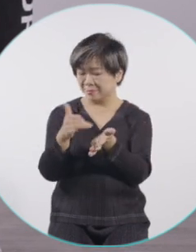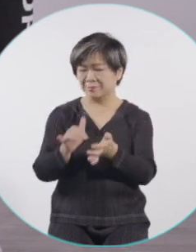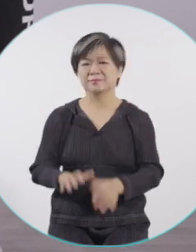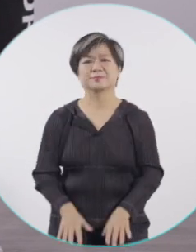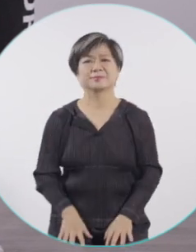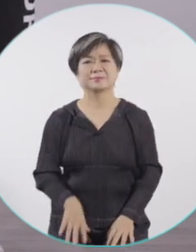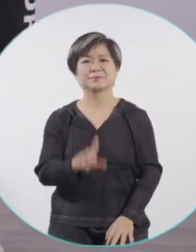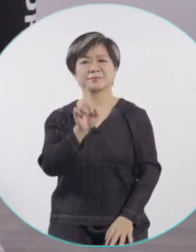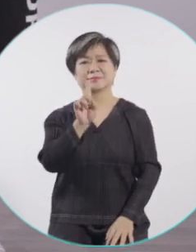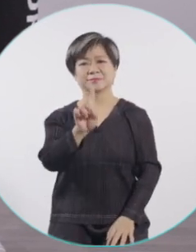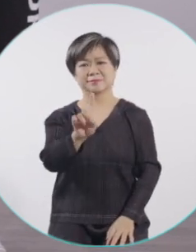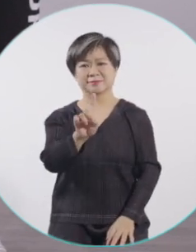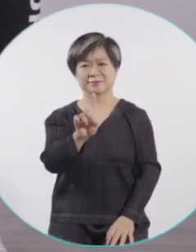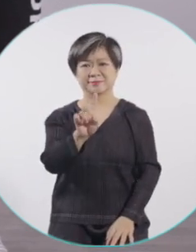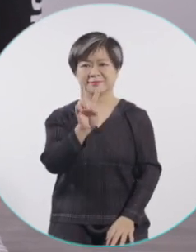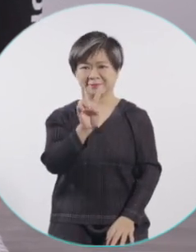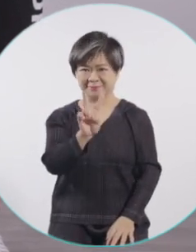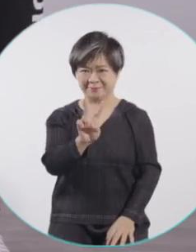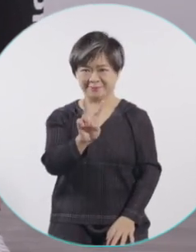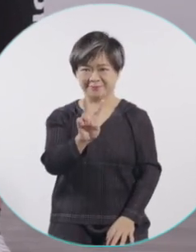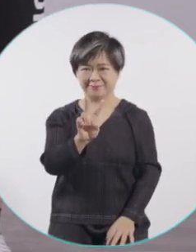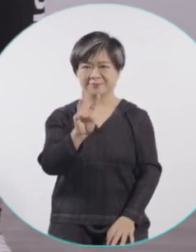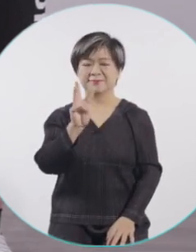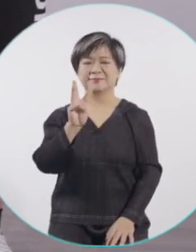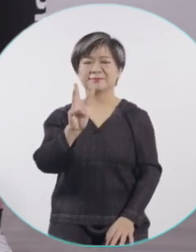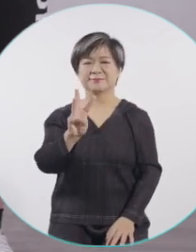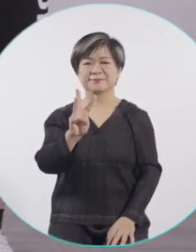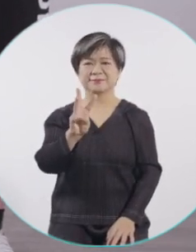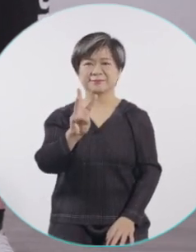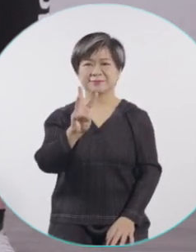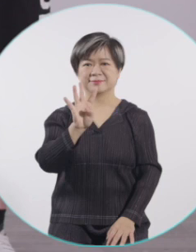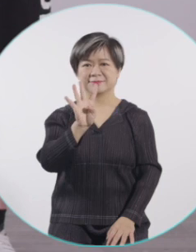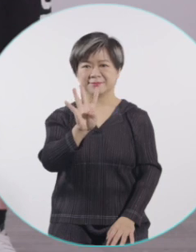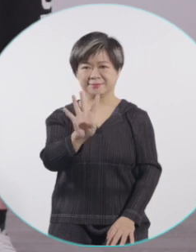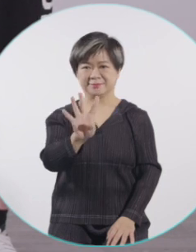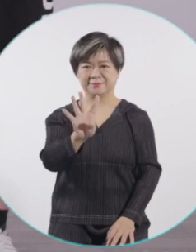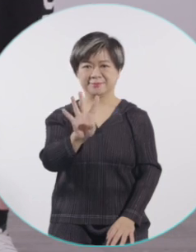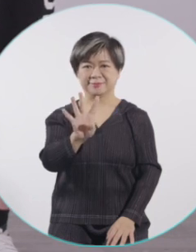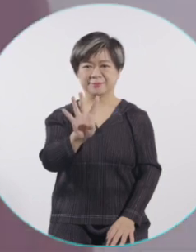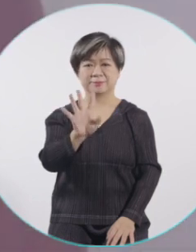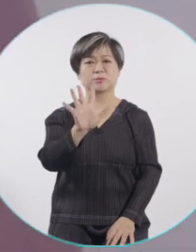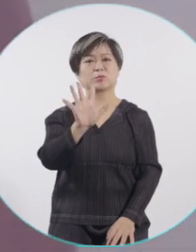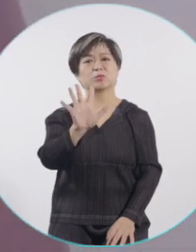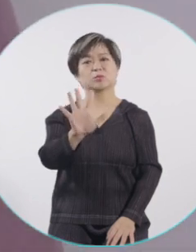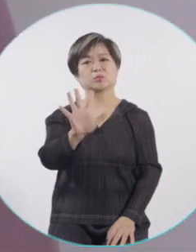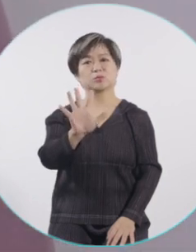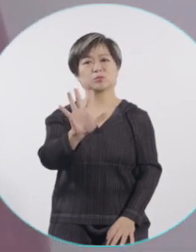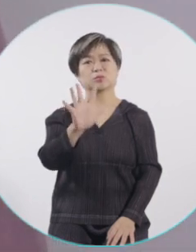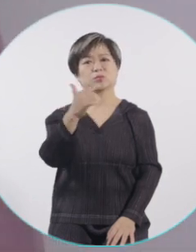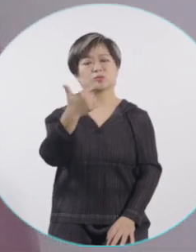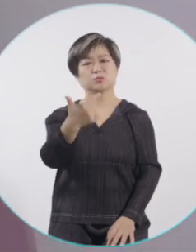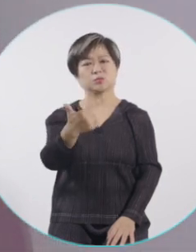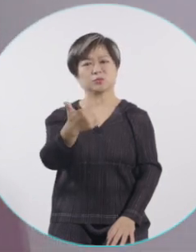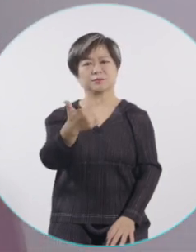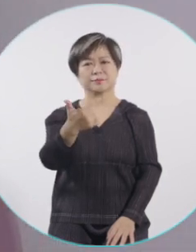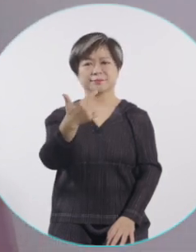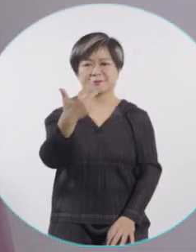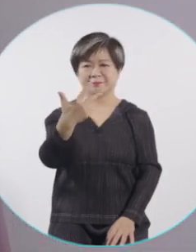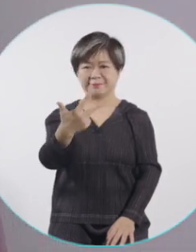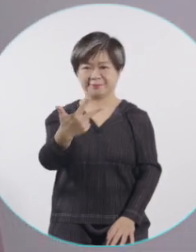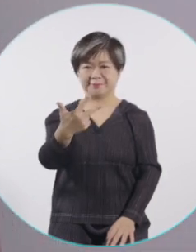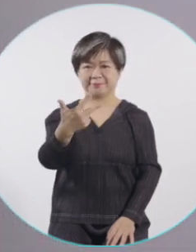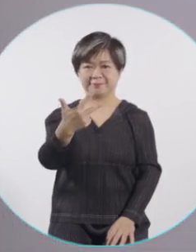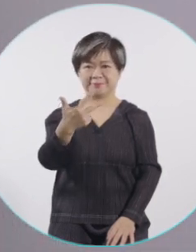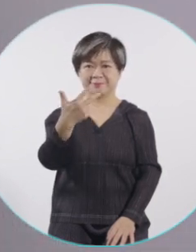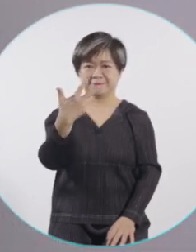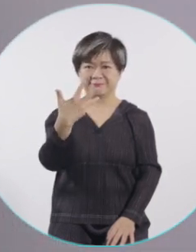一、二、三、四、五、六、七、